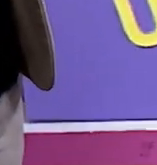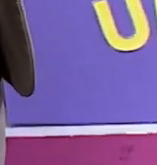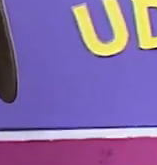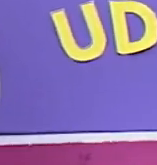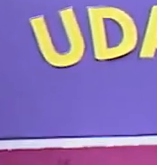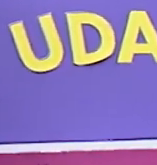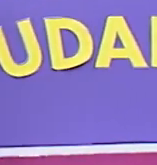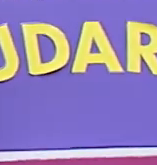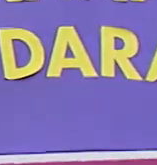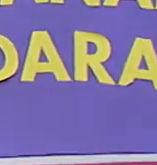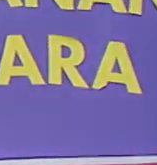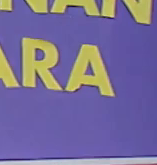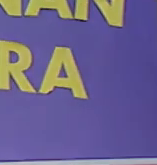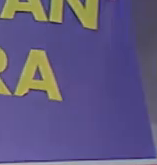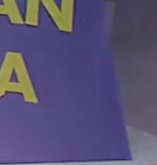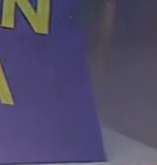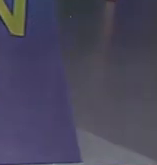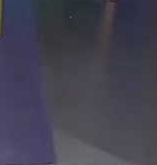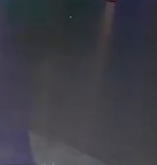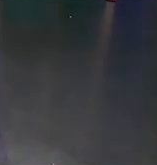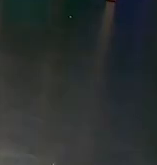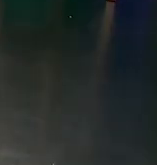zarah-zarah udara.